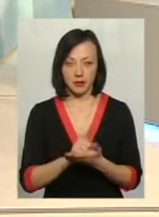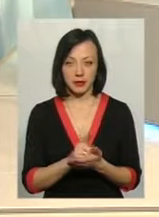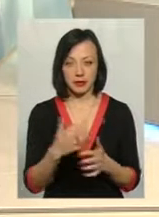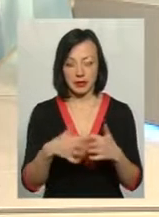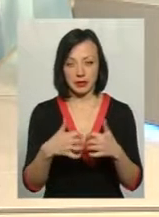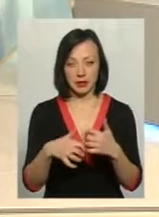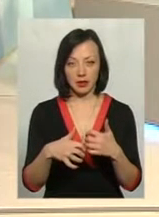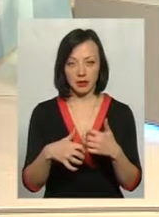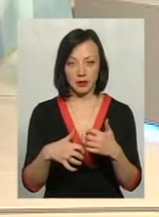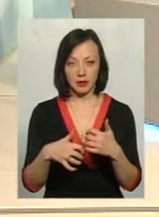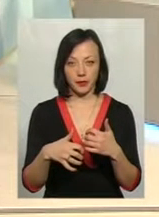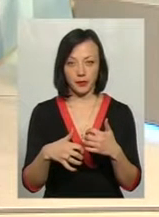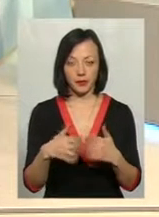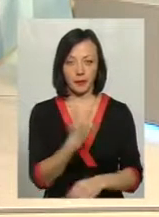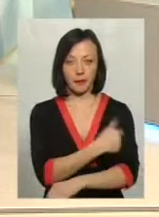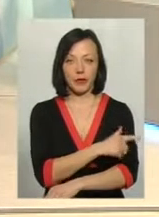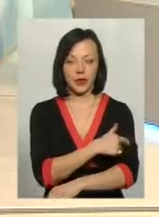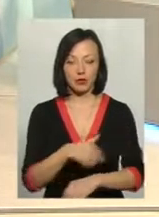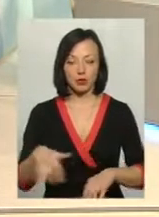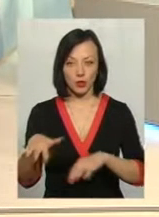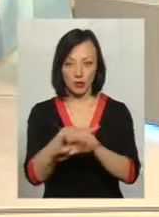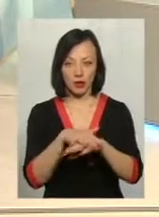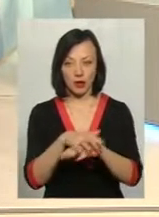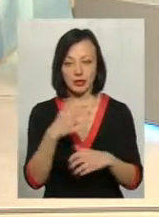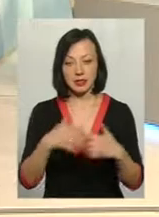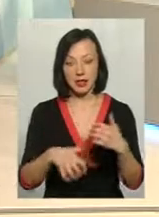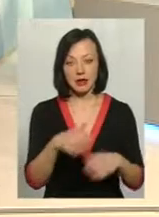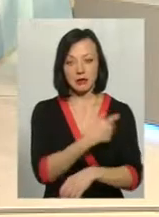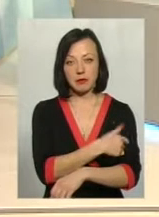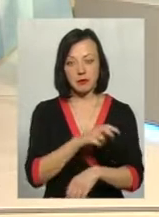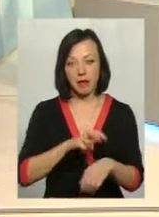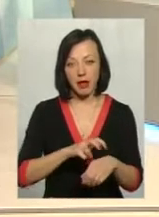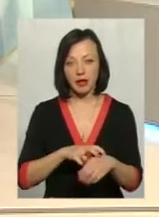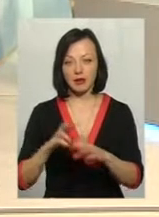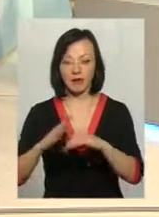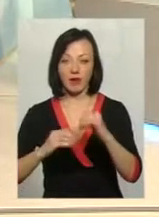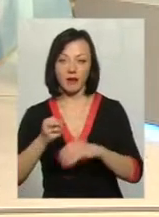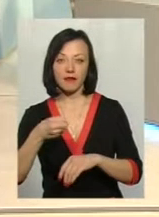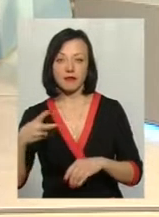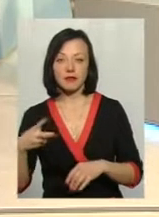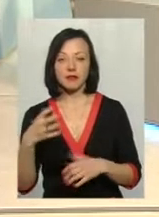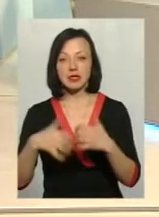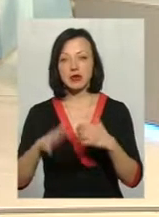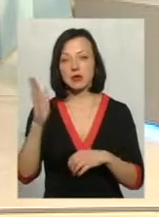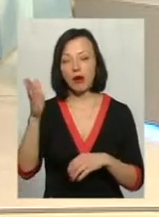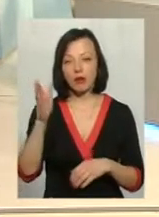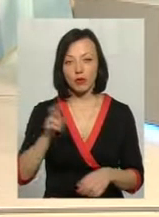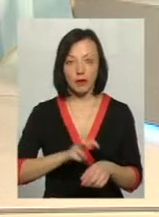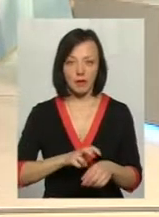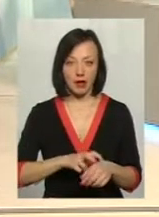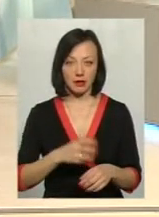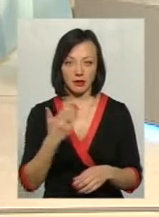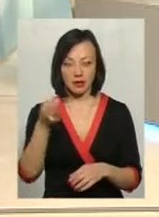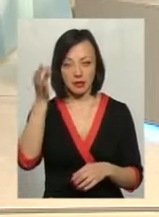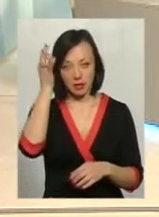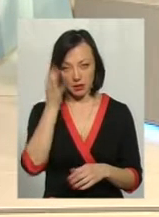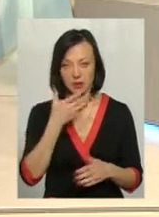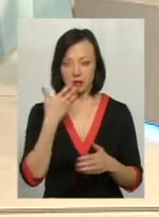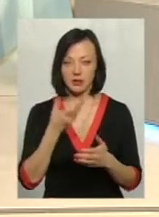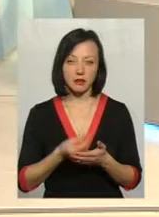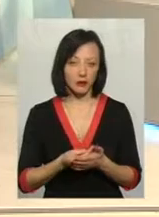серед медичного загалу, серед медиків, серед фахівців, серед майбутніх медиків? Ви згадали за